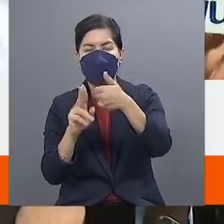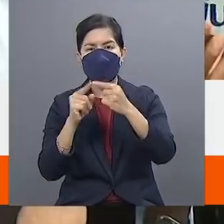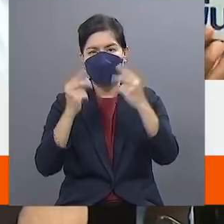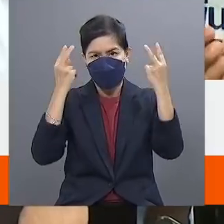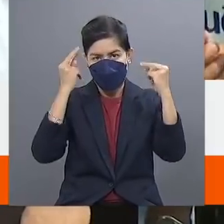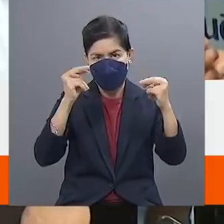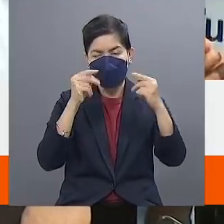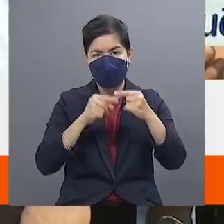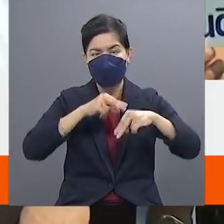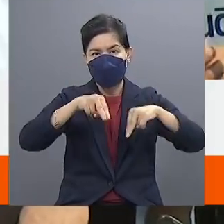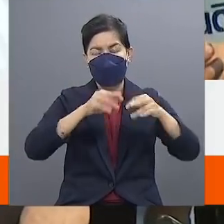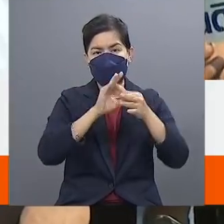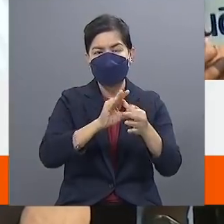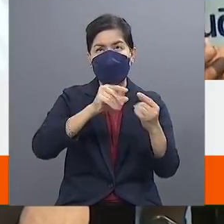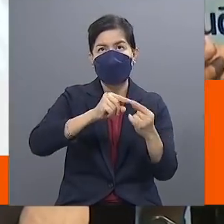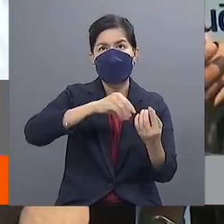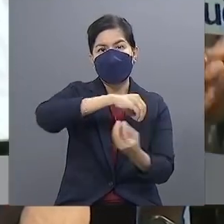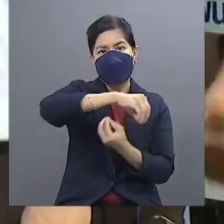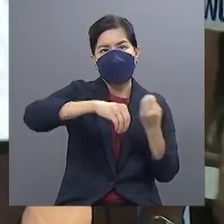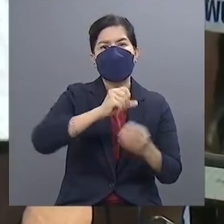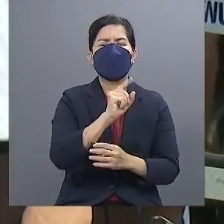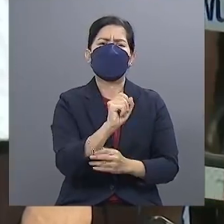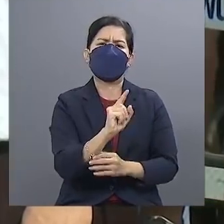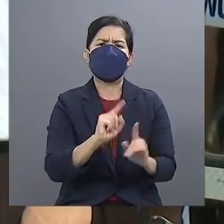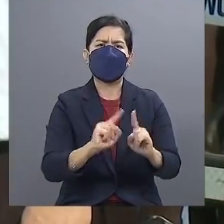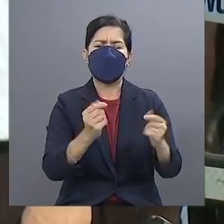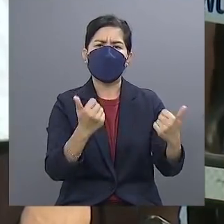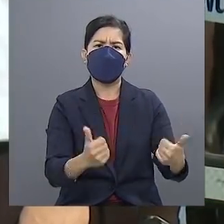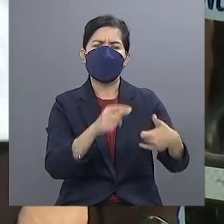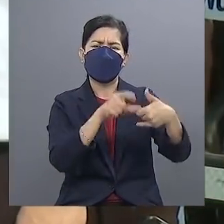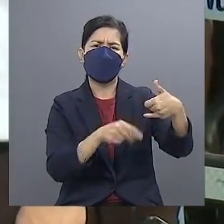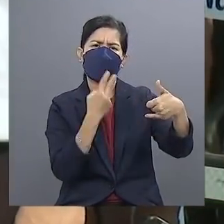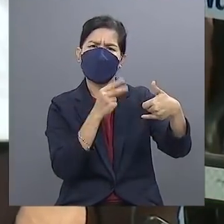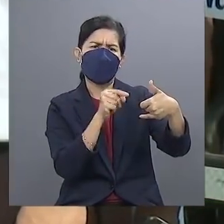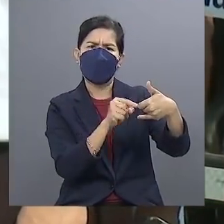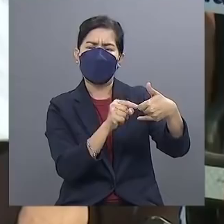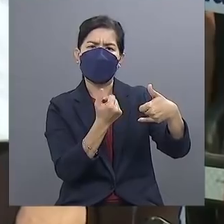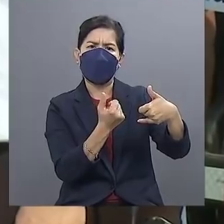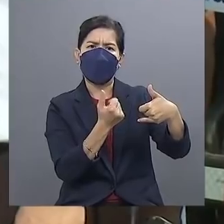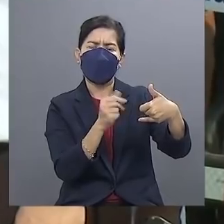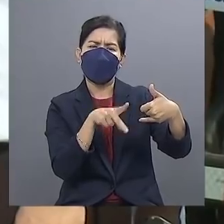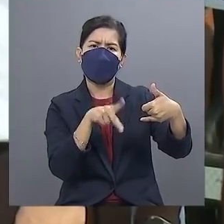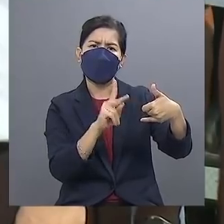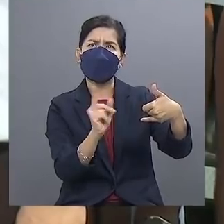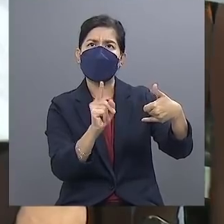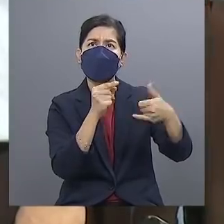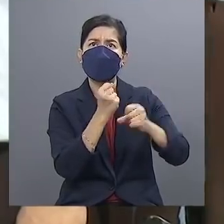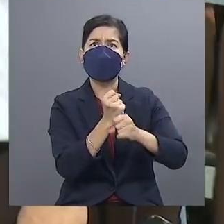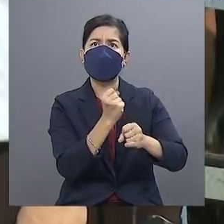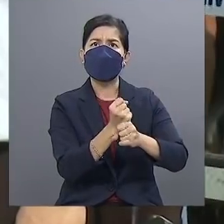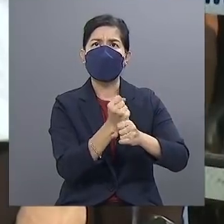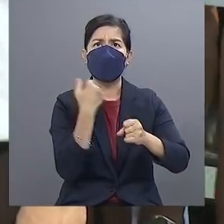ฐกิจแล้วเป็นไงครับผลงานมีอะไรไหมครับแห้งทั้งแผ่นดิน